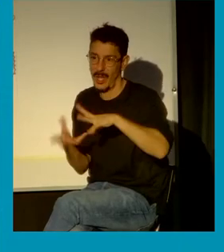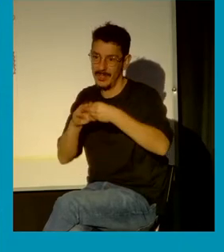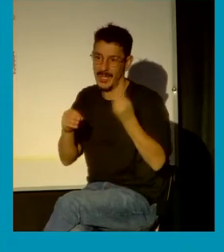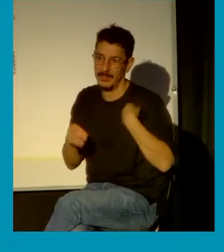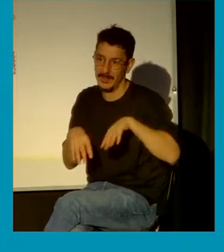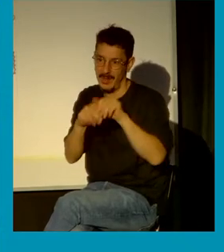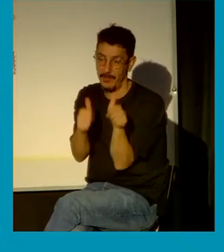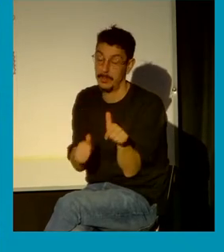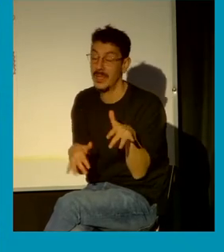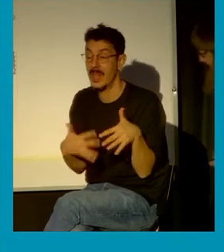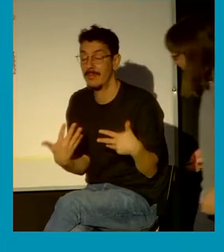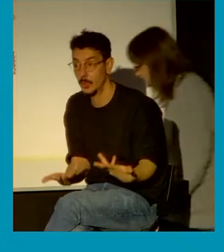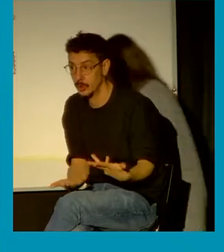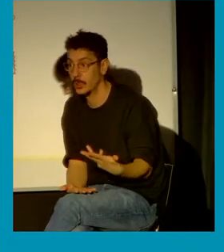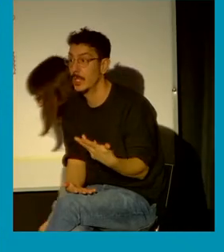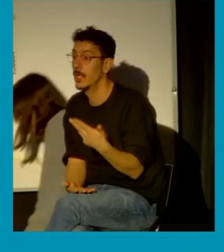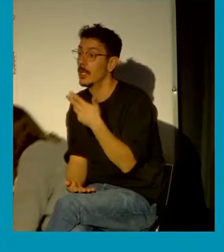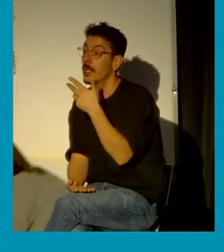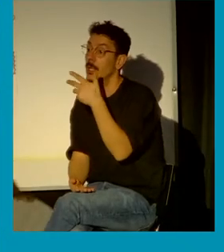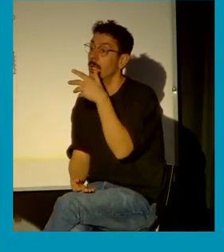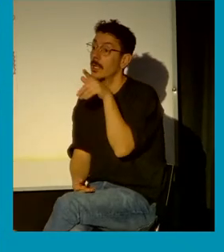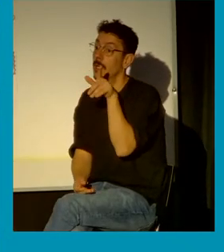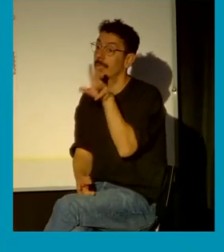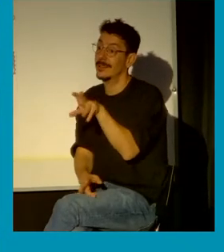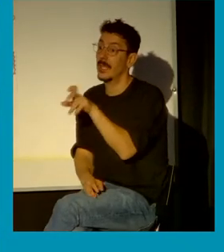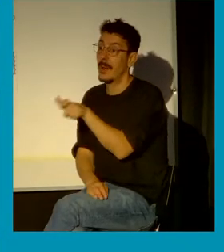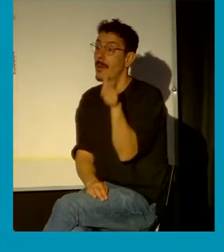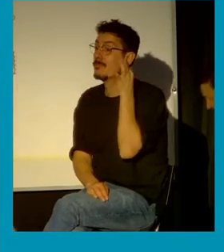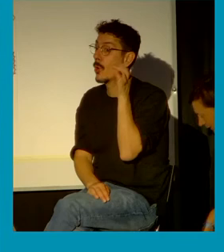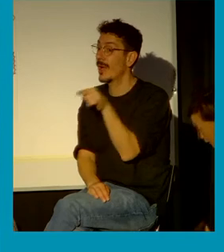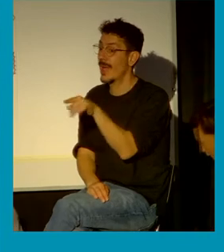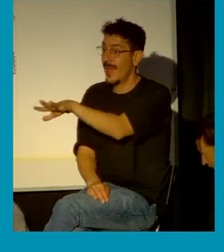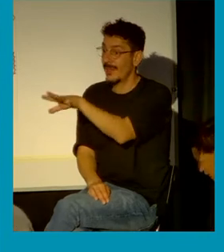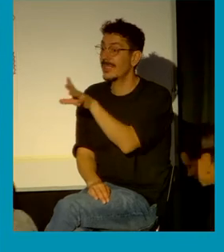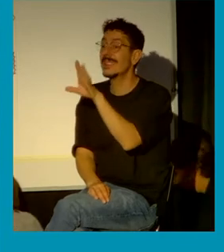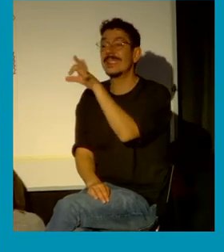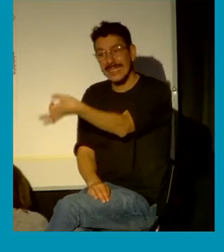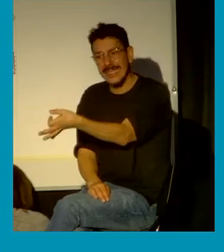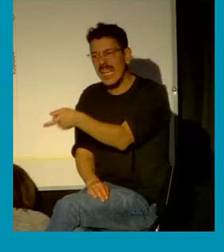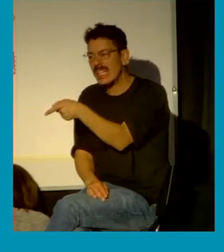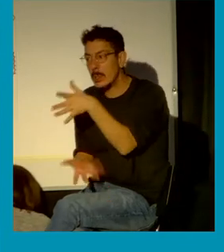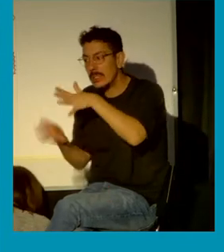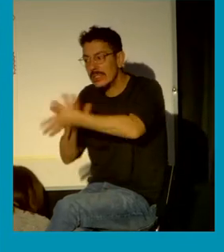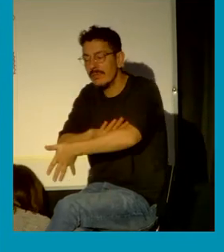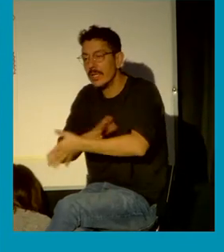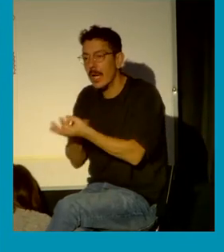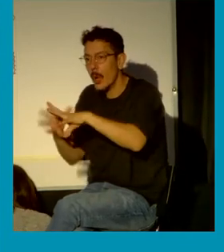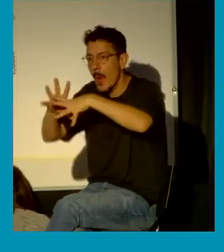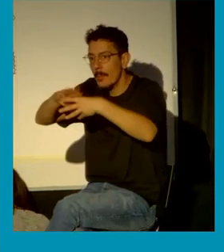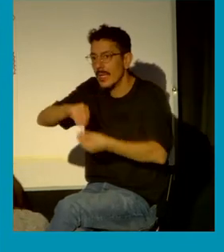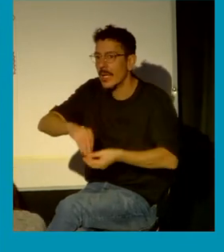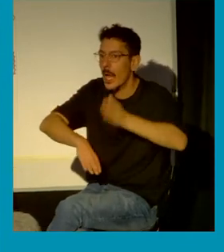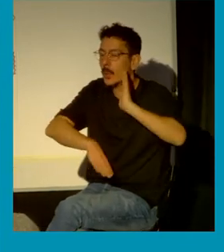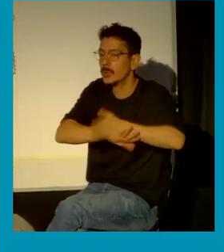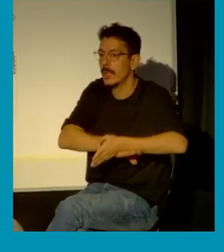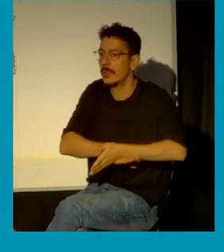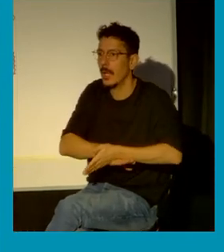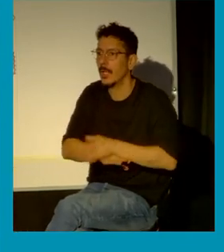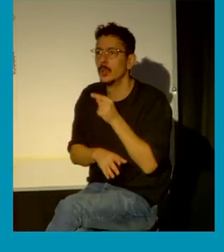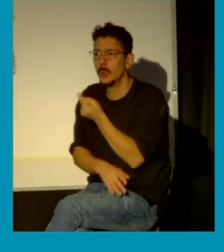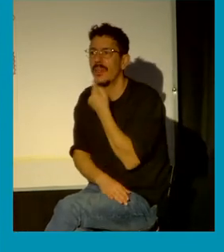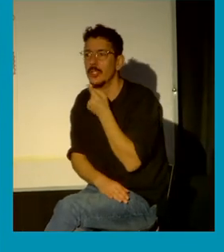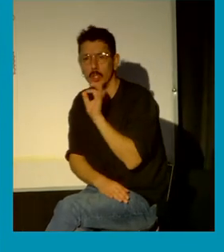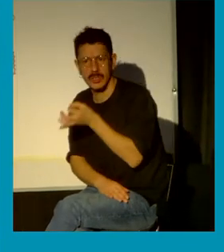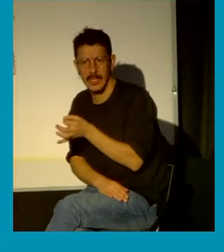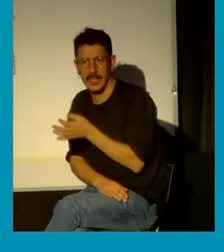los sí de las dones o sea que si si has dicho que sí aleshores ya es un sí a todas